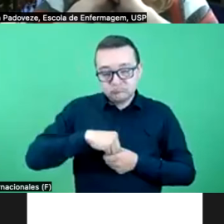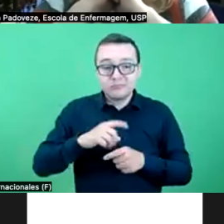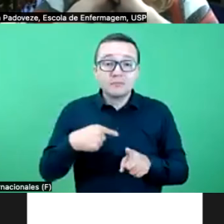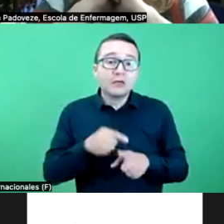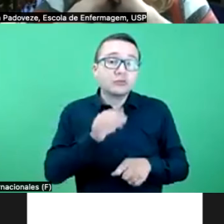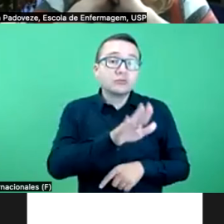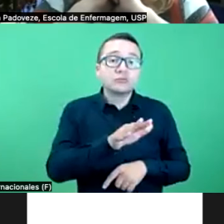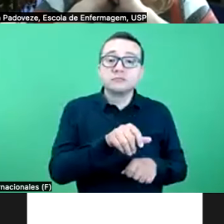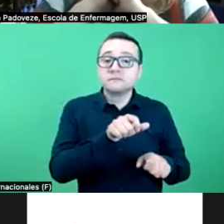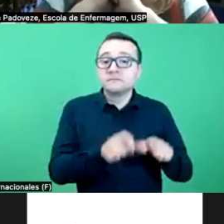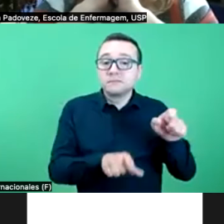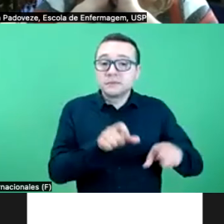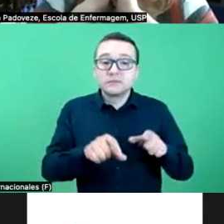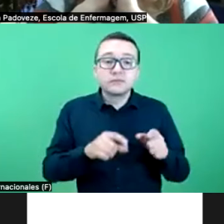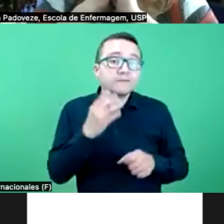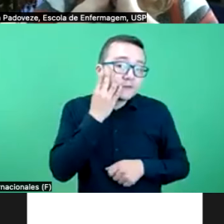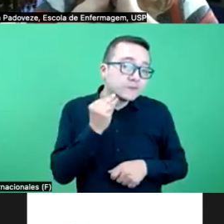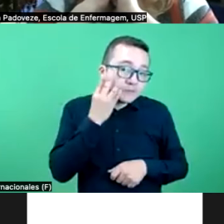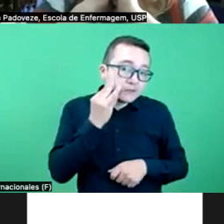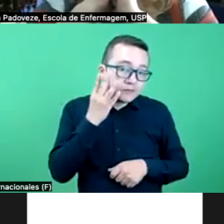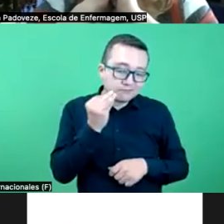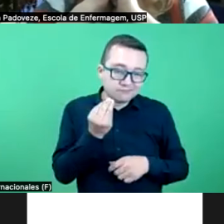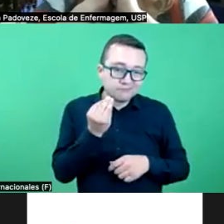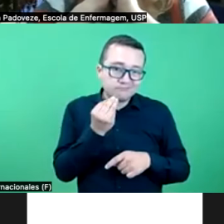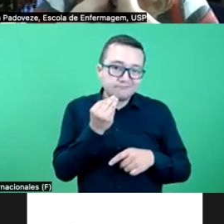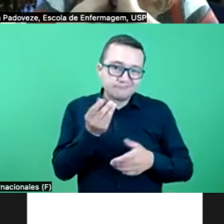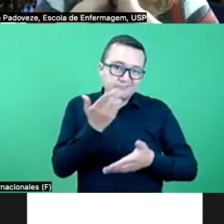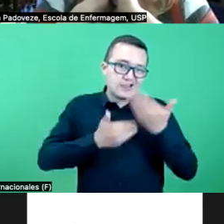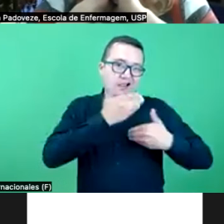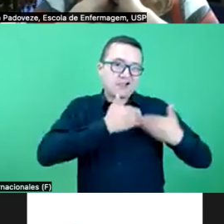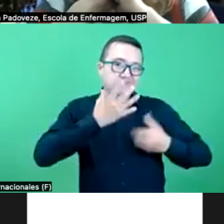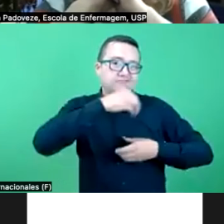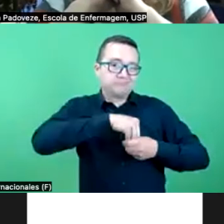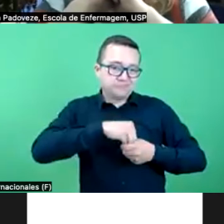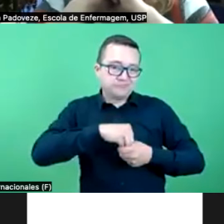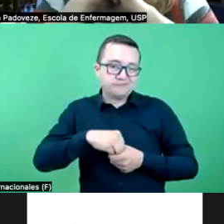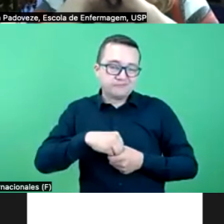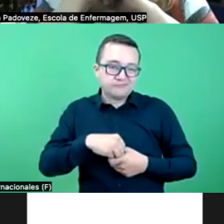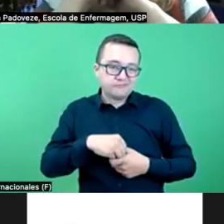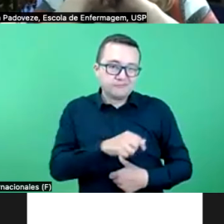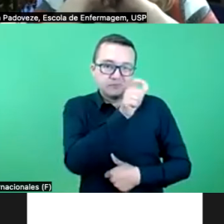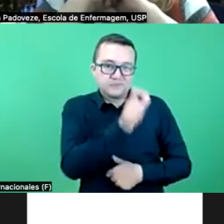On a pu connaître vos propres expériences en tant que patient.